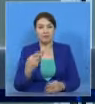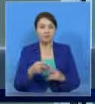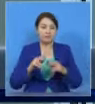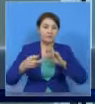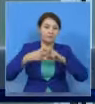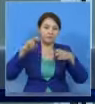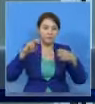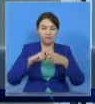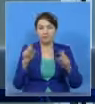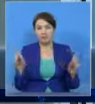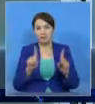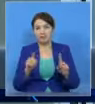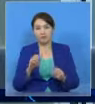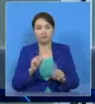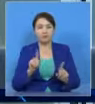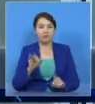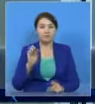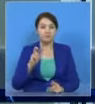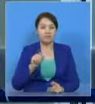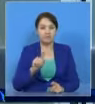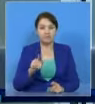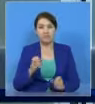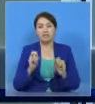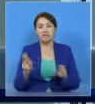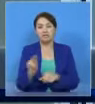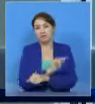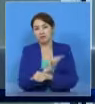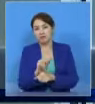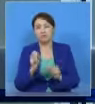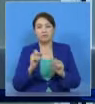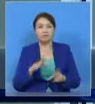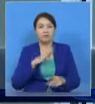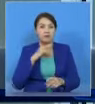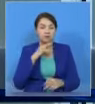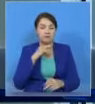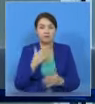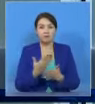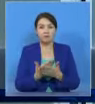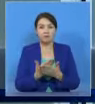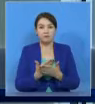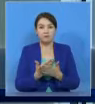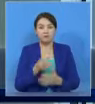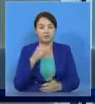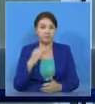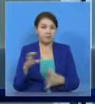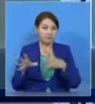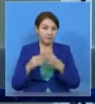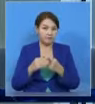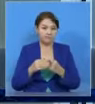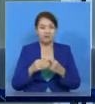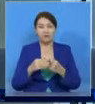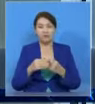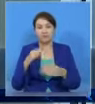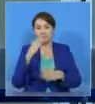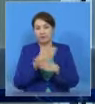проблеме, что такое псориаз вообще, как его лечить, как предупредить. И вместе сообща, получается,